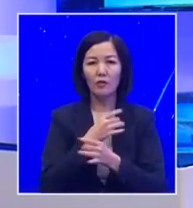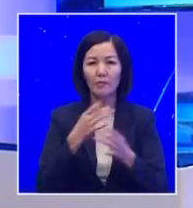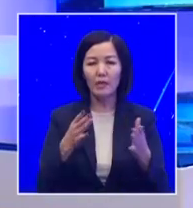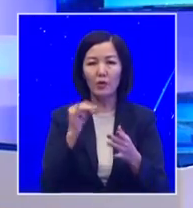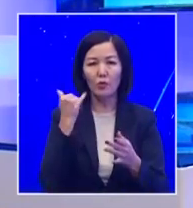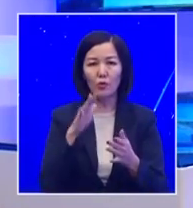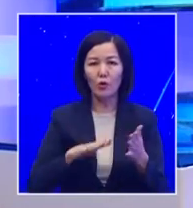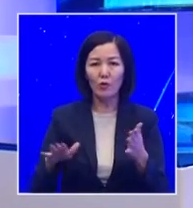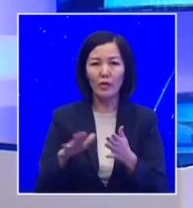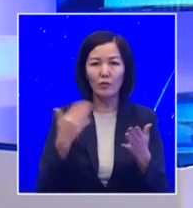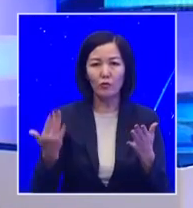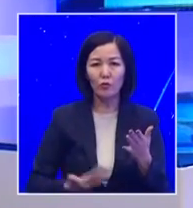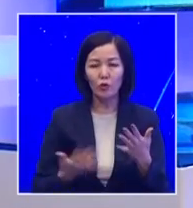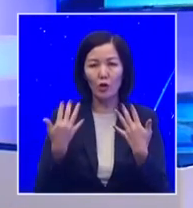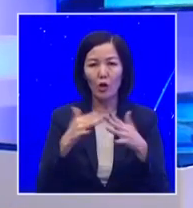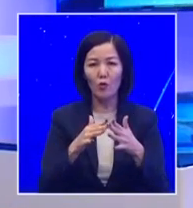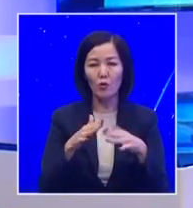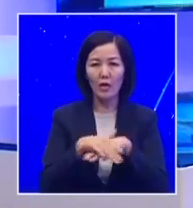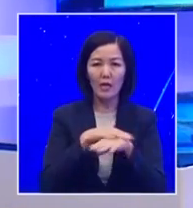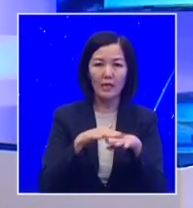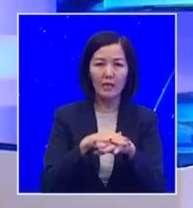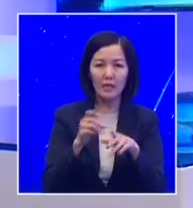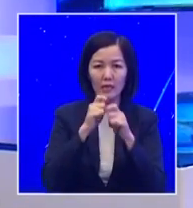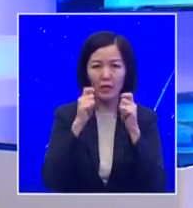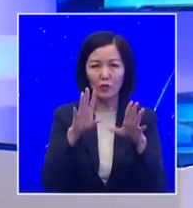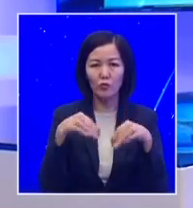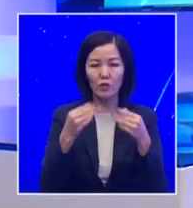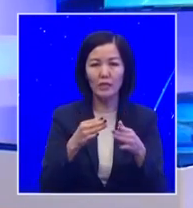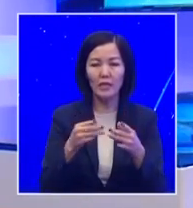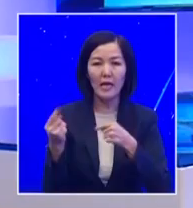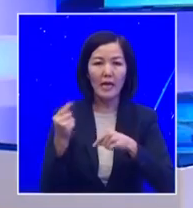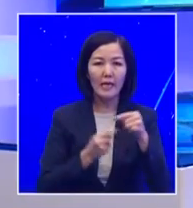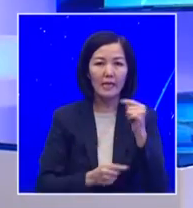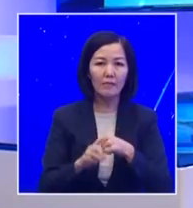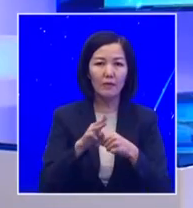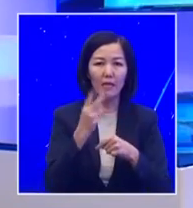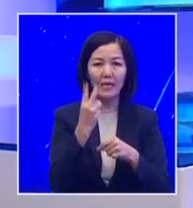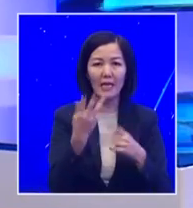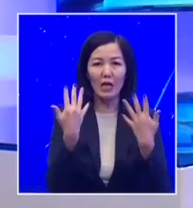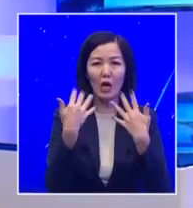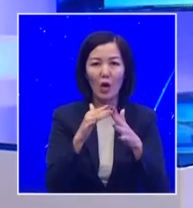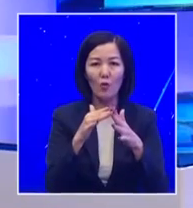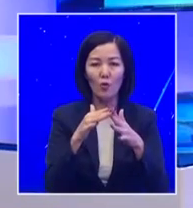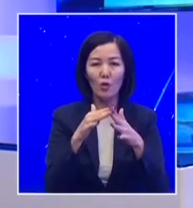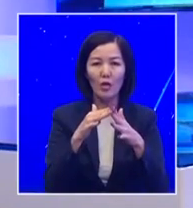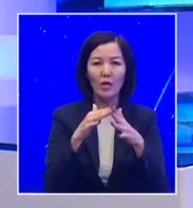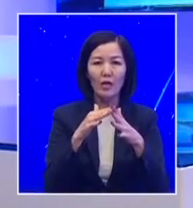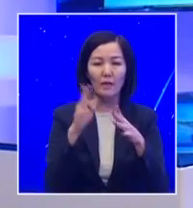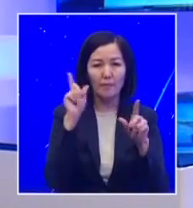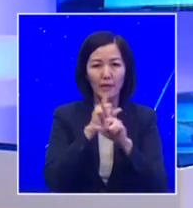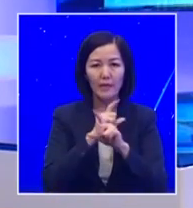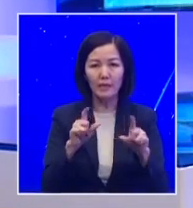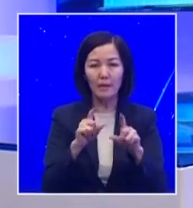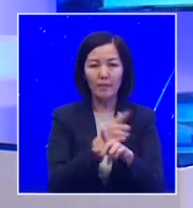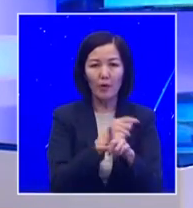Тәуелсіздік мерекесінде Ұйғыр ауданының тұрғыны ауылдастарына тамаша тарту жасады. Жеке кәсіпкер Тасқарасу және Шарын елді мекенінің орта